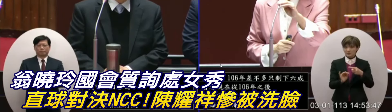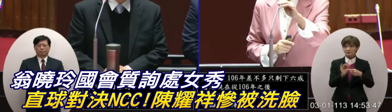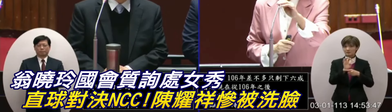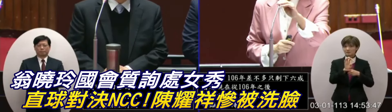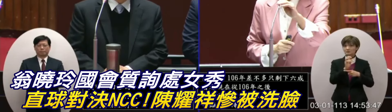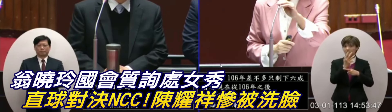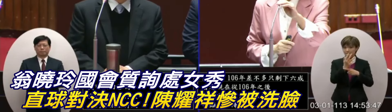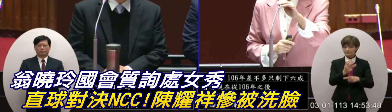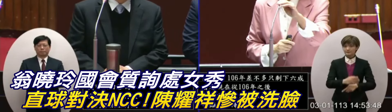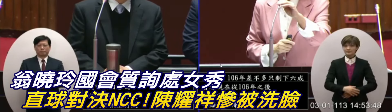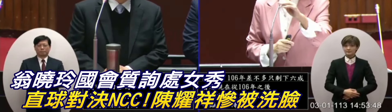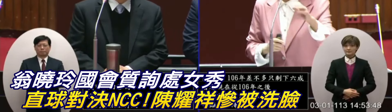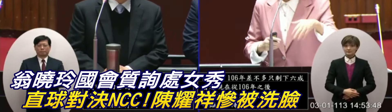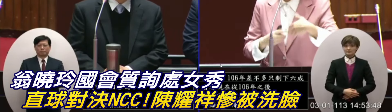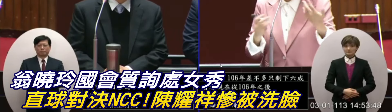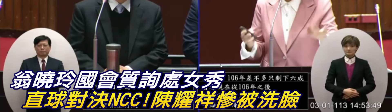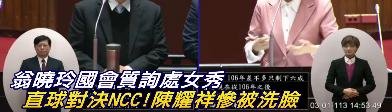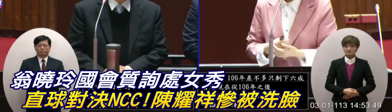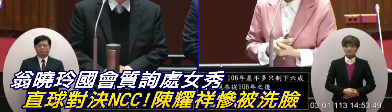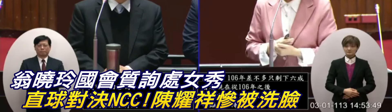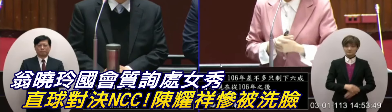个是非常非常